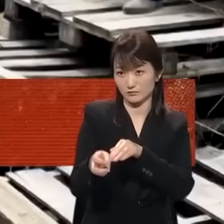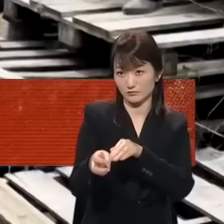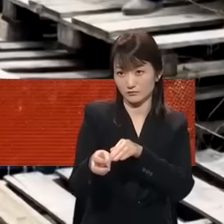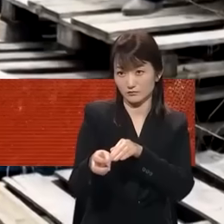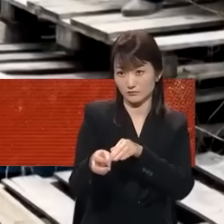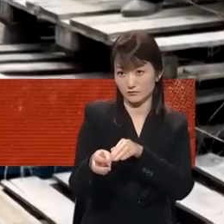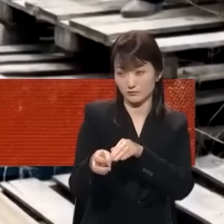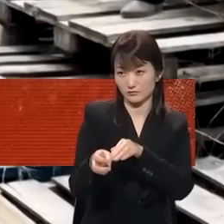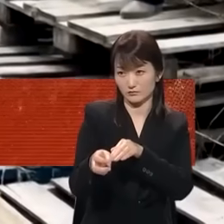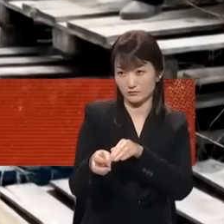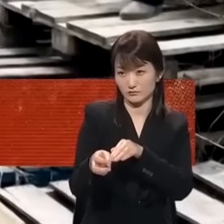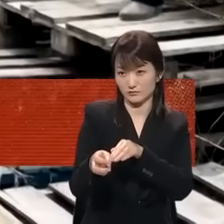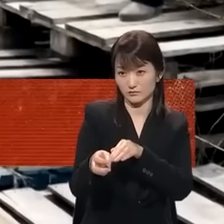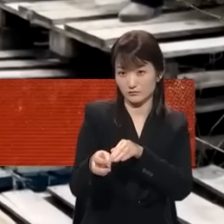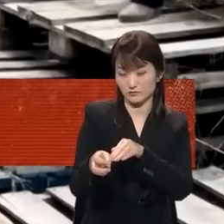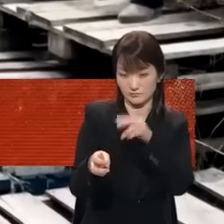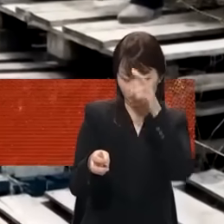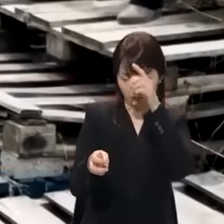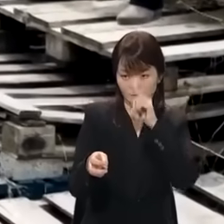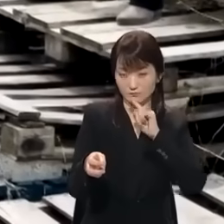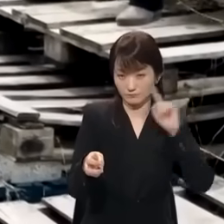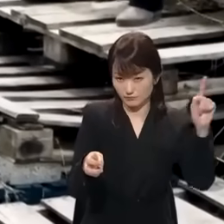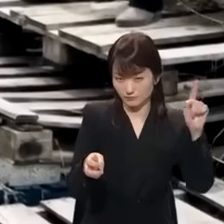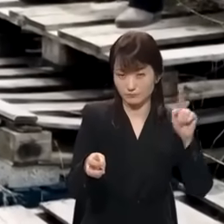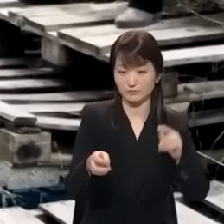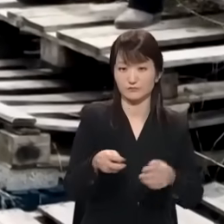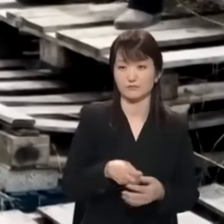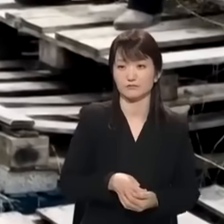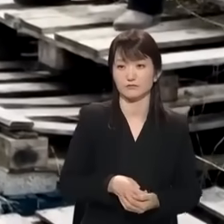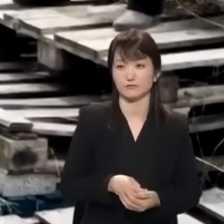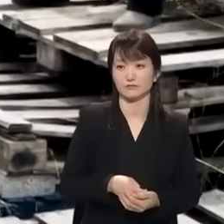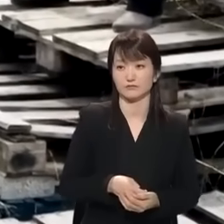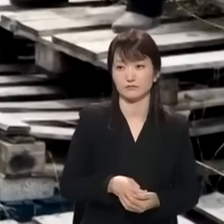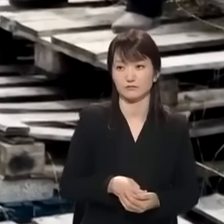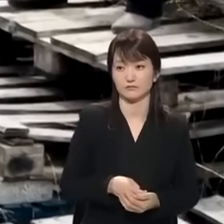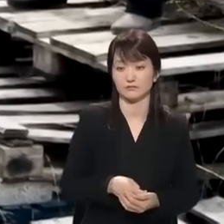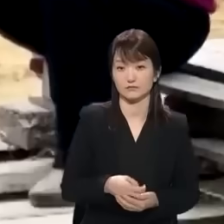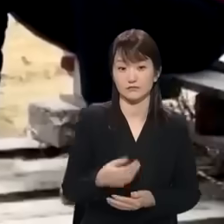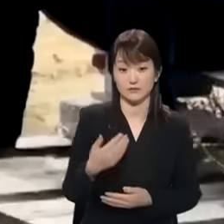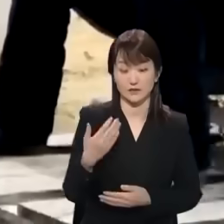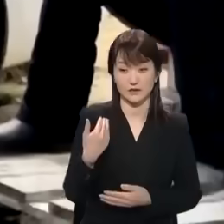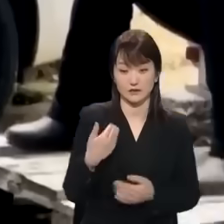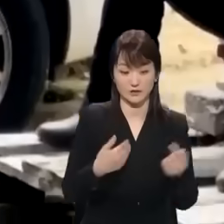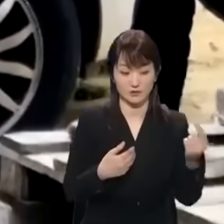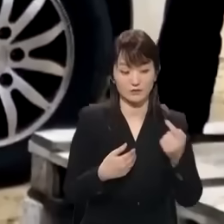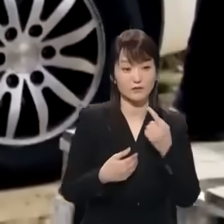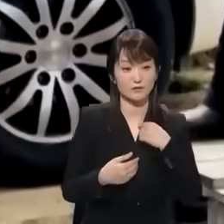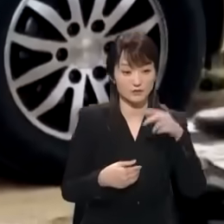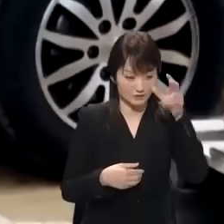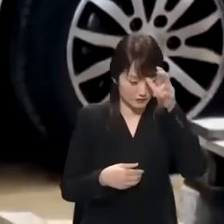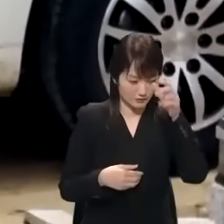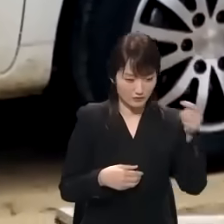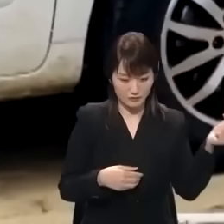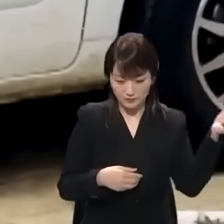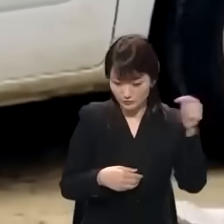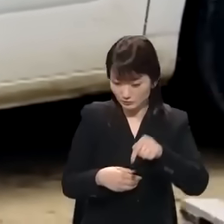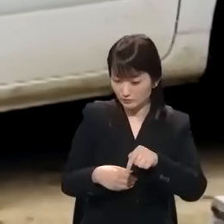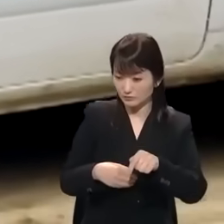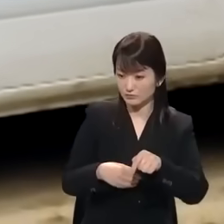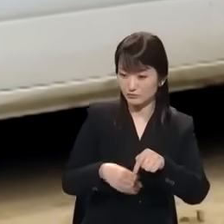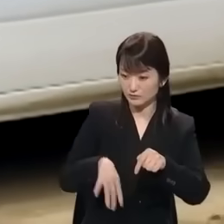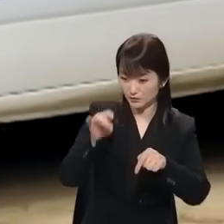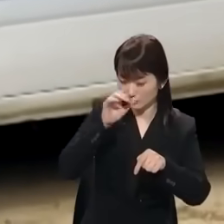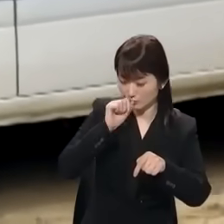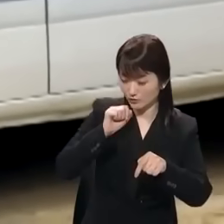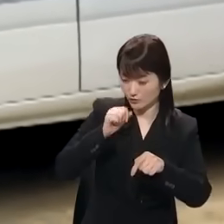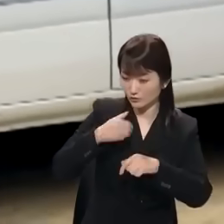다음에 본인 차를 막은 다음에 경찰에 신고를 했어요 그까 아까 출동했던 경찰이 왔는데 경찰도 처음에는 이제 좋게 보냈잖아요